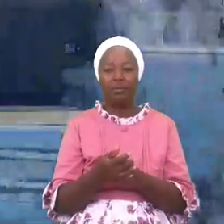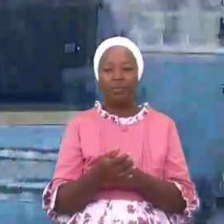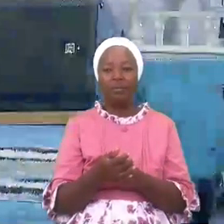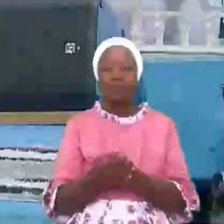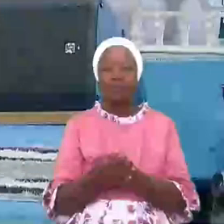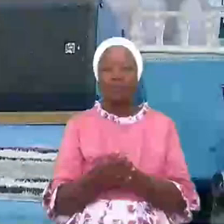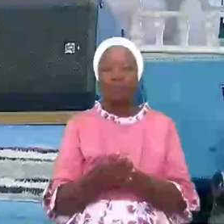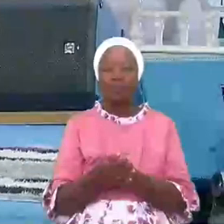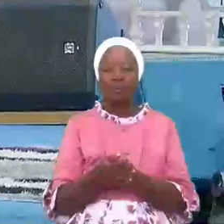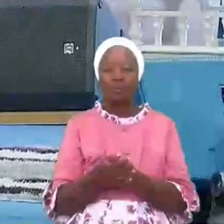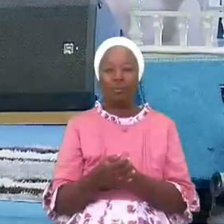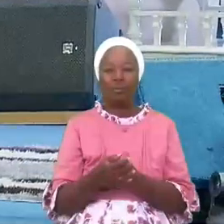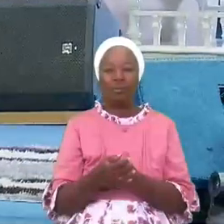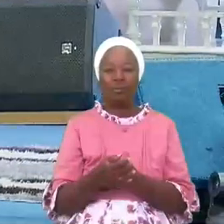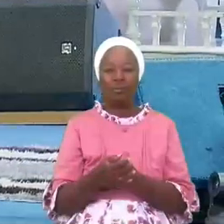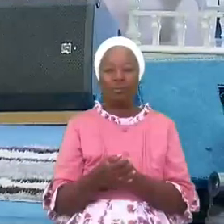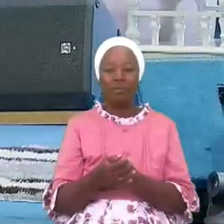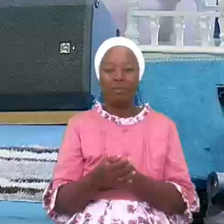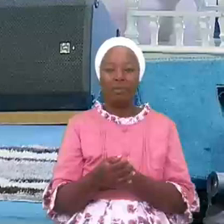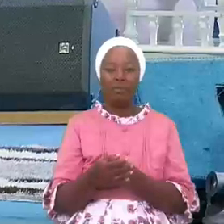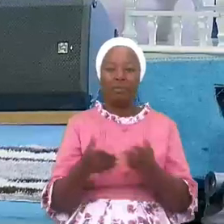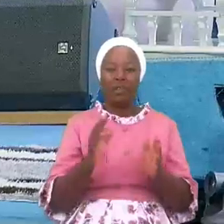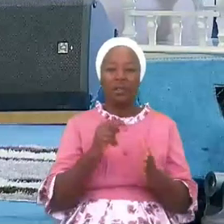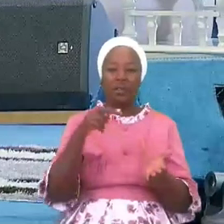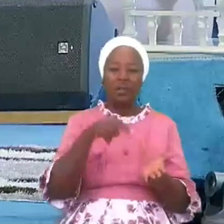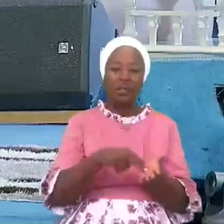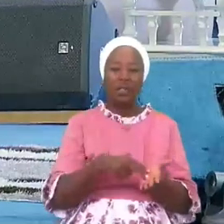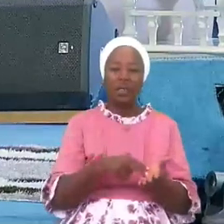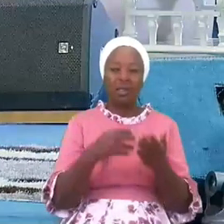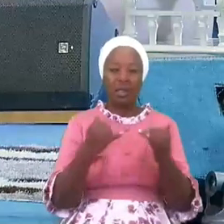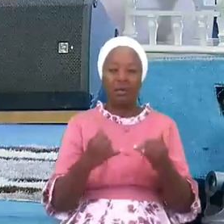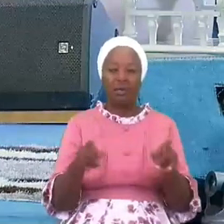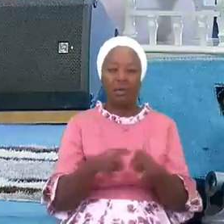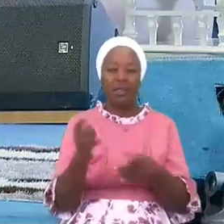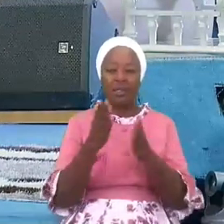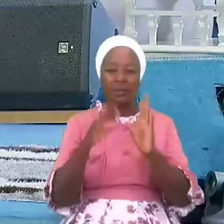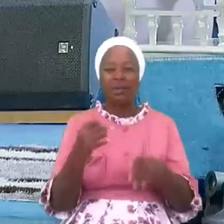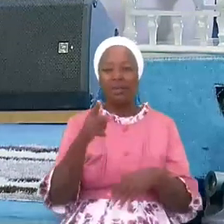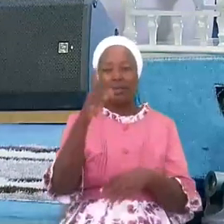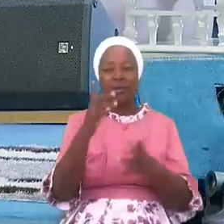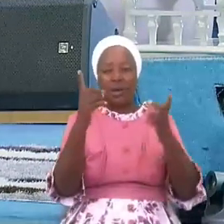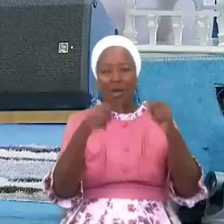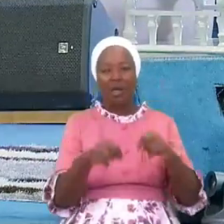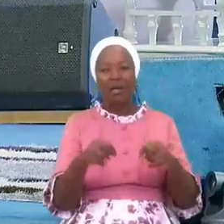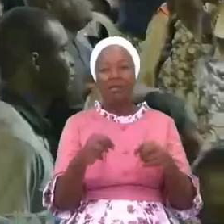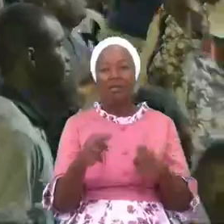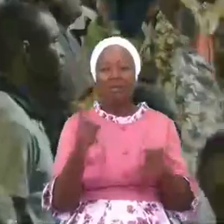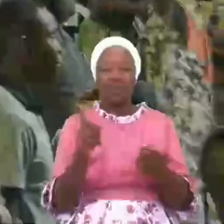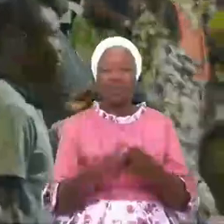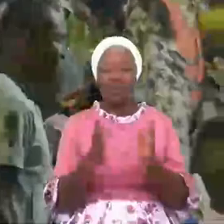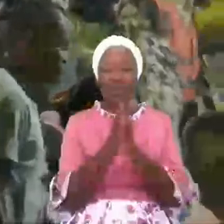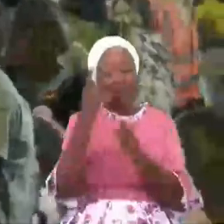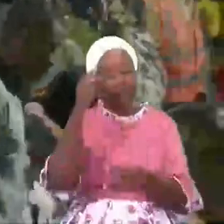dans chaque ville, dans chaque quartier, dans chaque pays. On vous donnera plus de détails dans